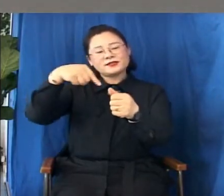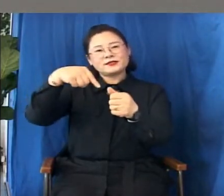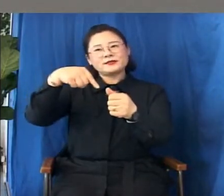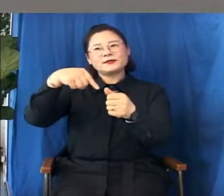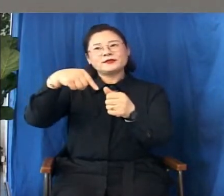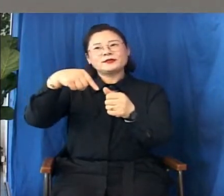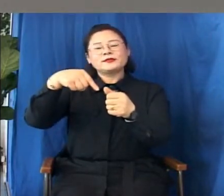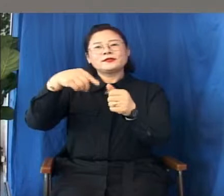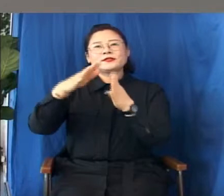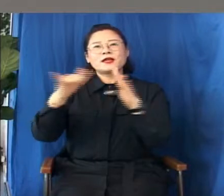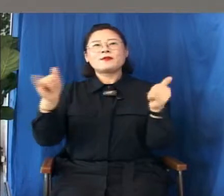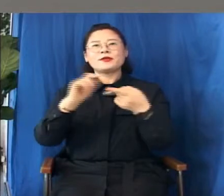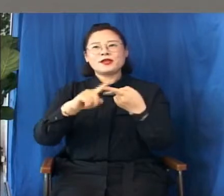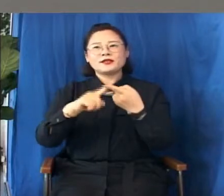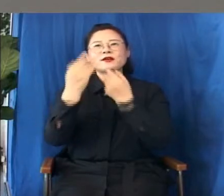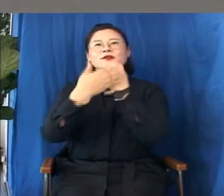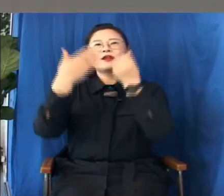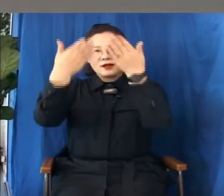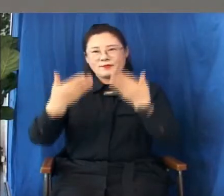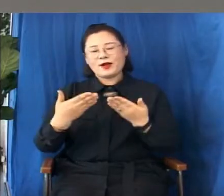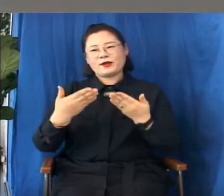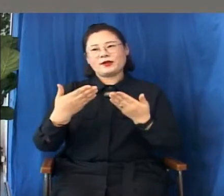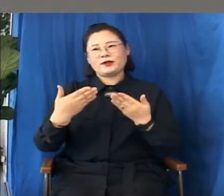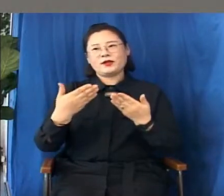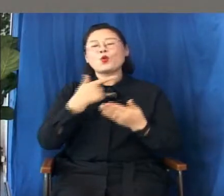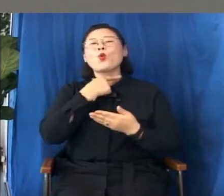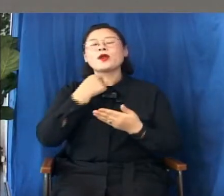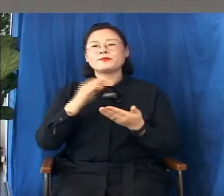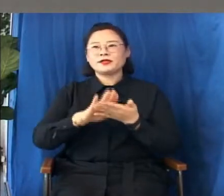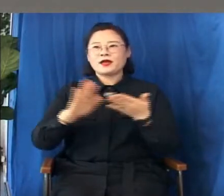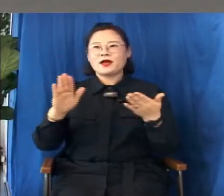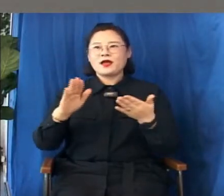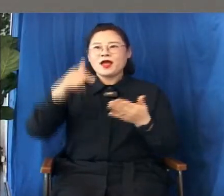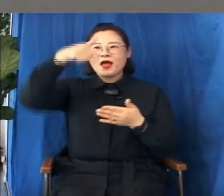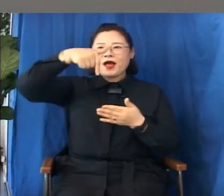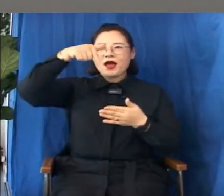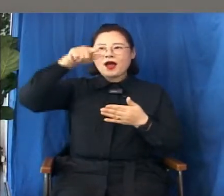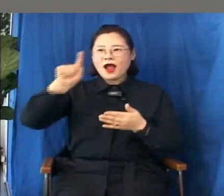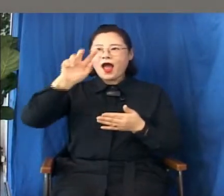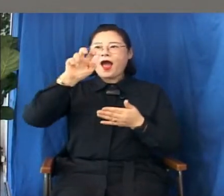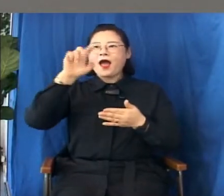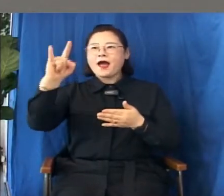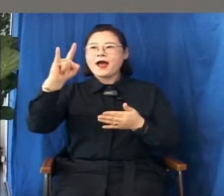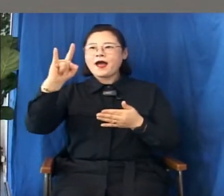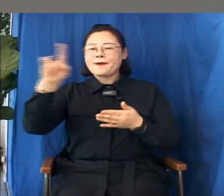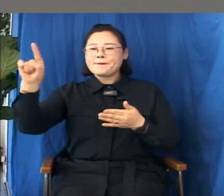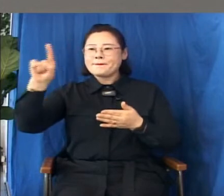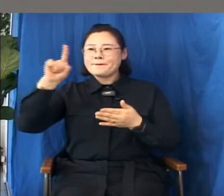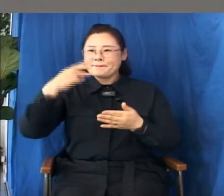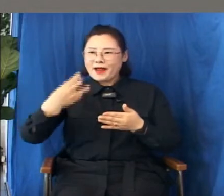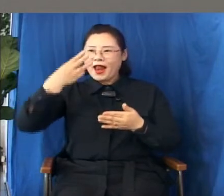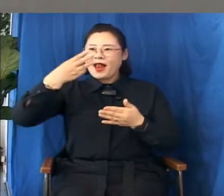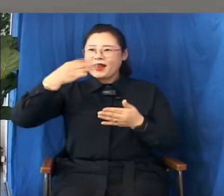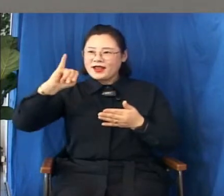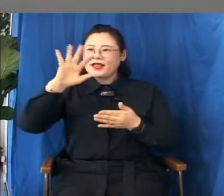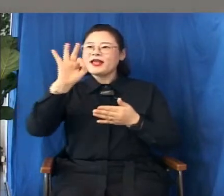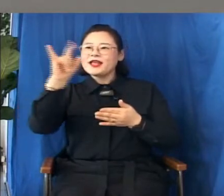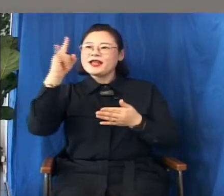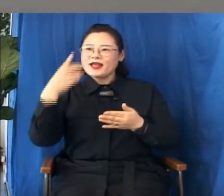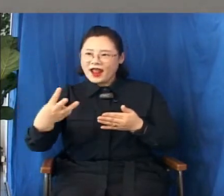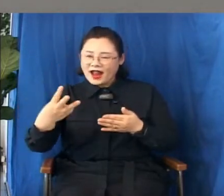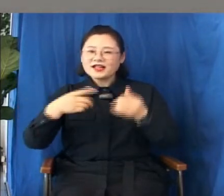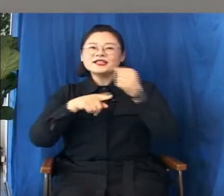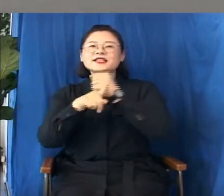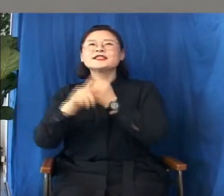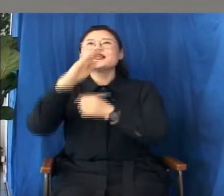좀 받고자 합니다. 가말리엘의 뜻은 하나님의 상급이다. 그런 뜻을 가지고 있습니다. 하나님의